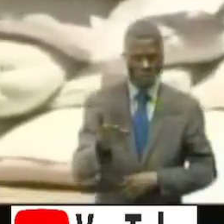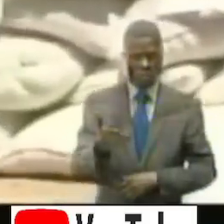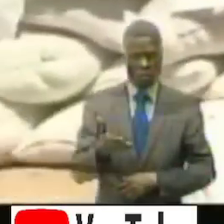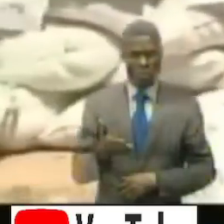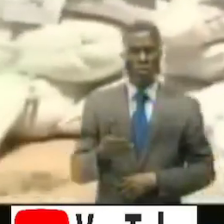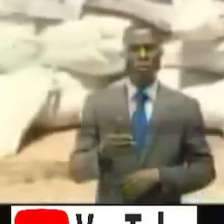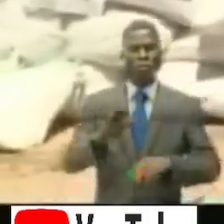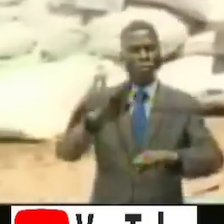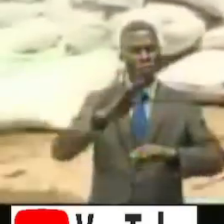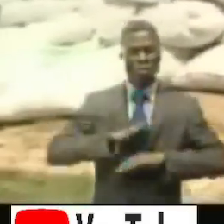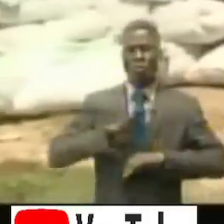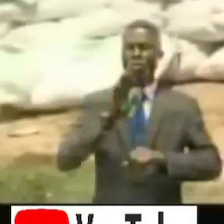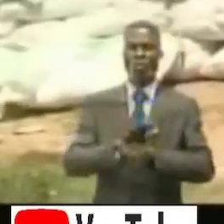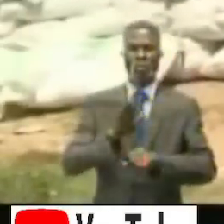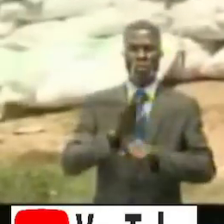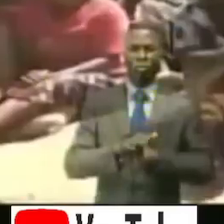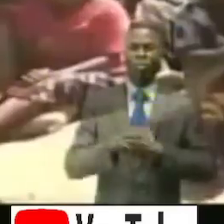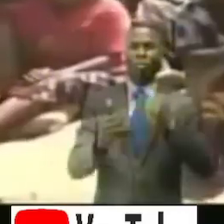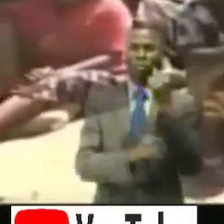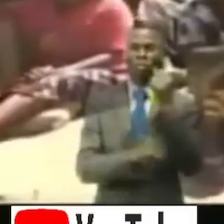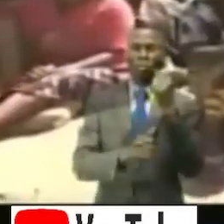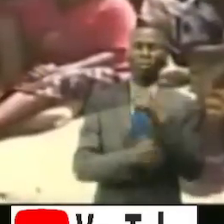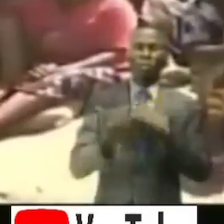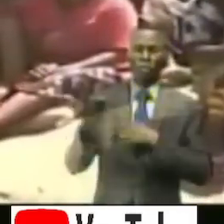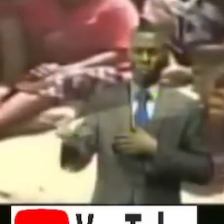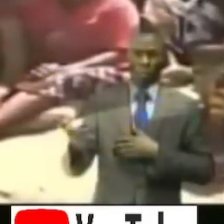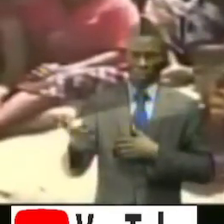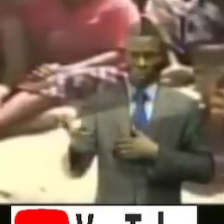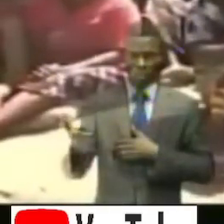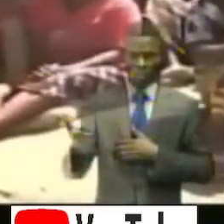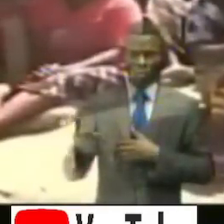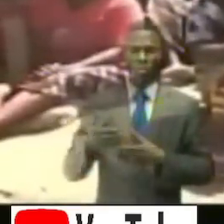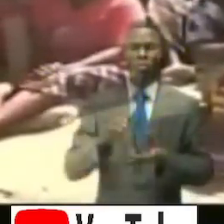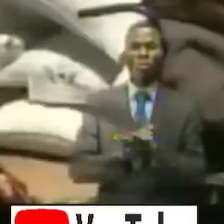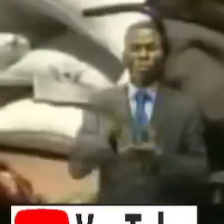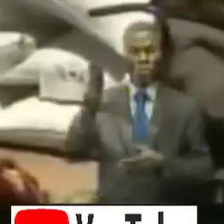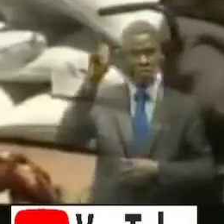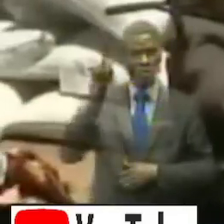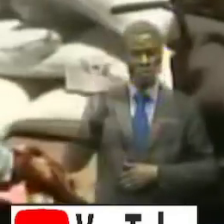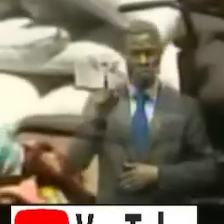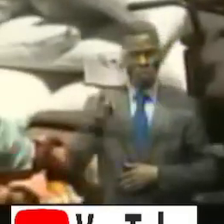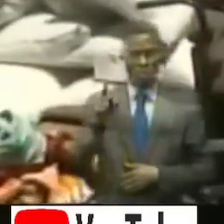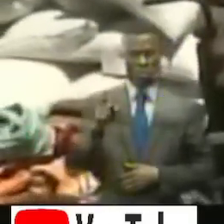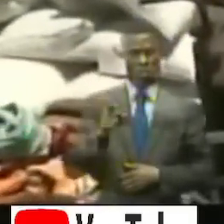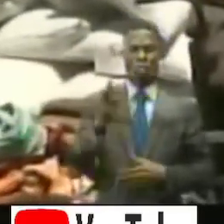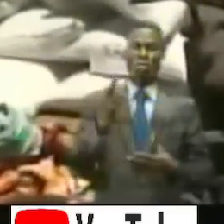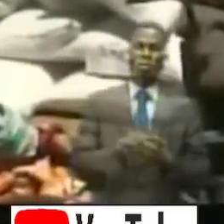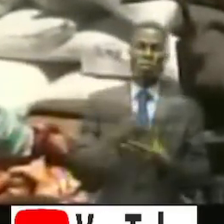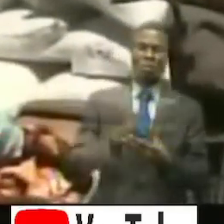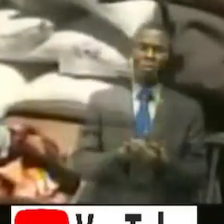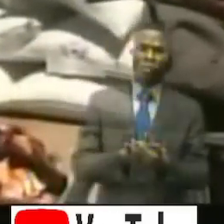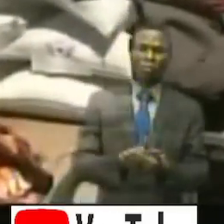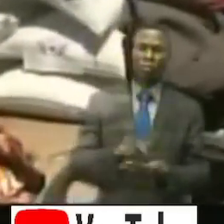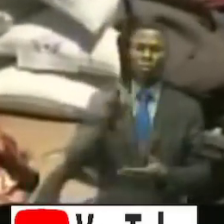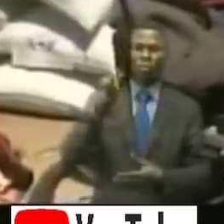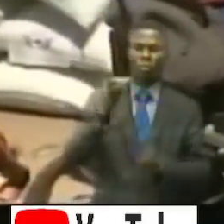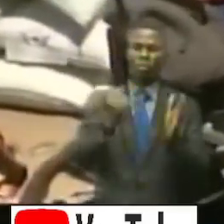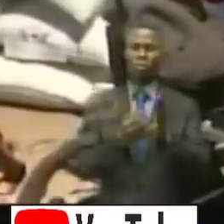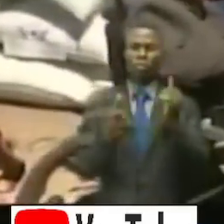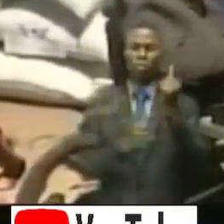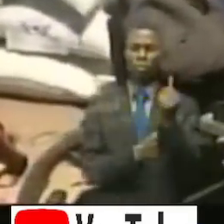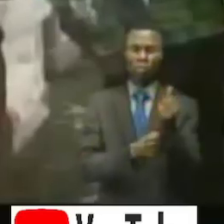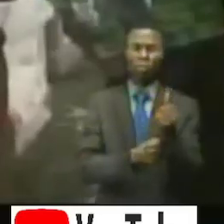à la satisfaction des 215 bénéficiaires de Bouchouchou, dont 39 handicapés, 26 blessés,